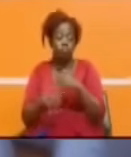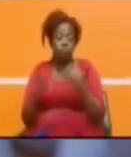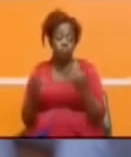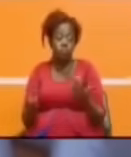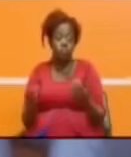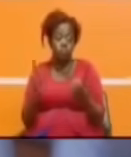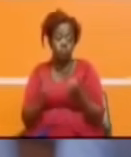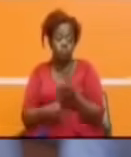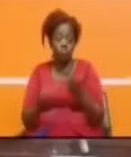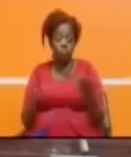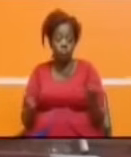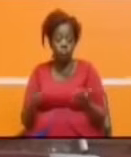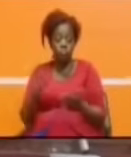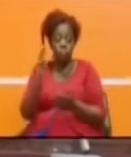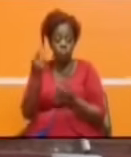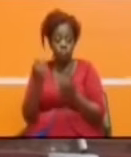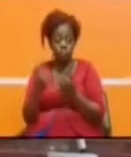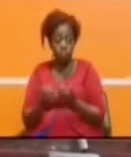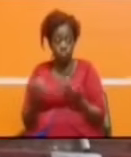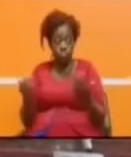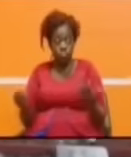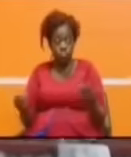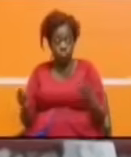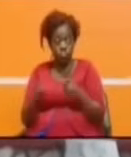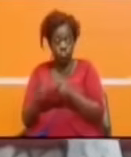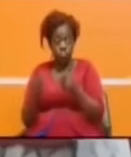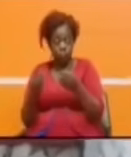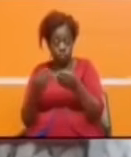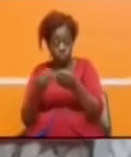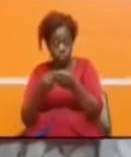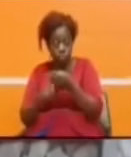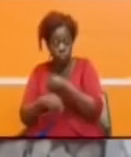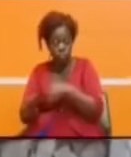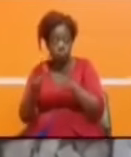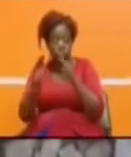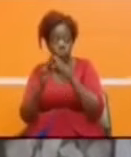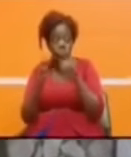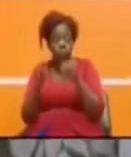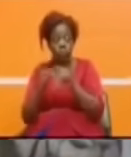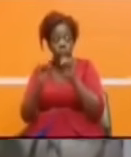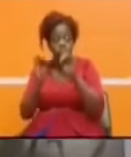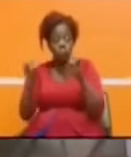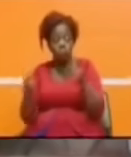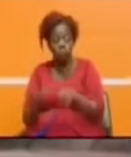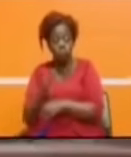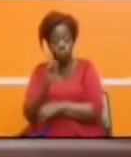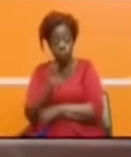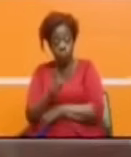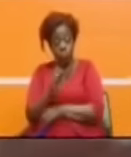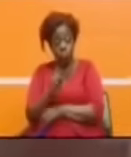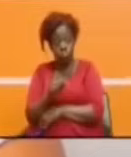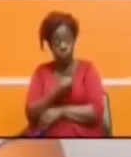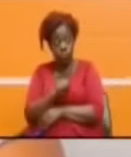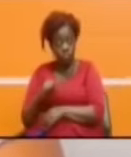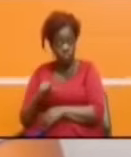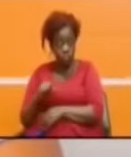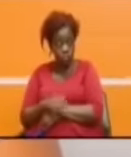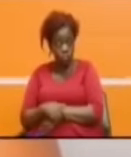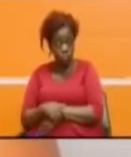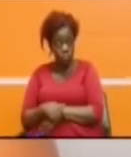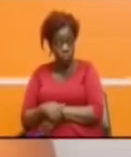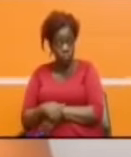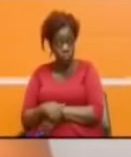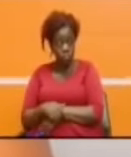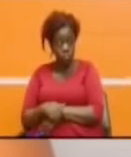Kibirige yafuna omukazi omuto eyamusendasenda n'atunda amaka ge era nti baagezaako okumulabula n'agaana. Fina